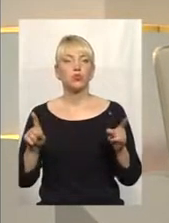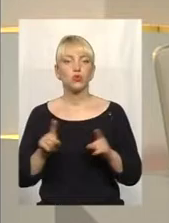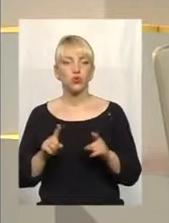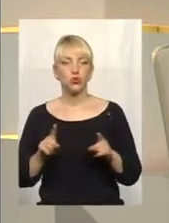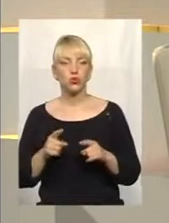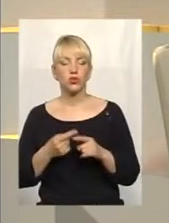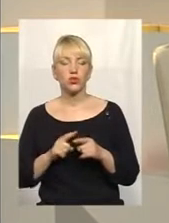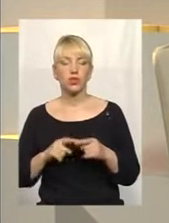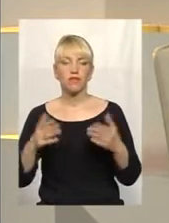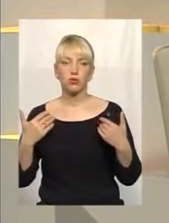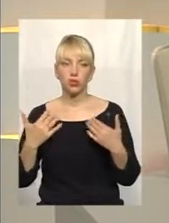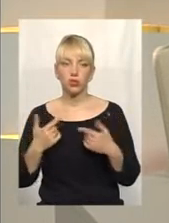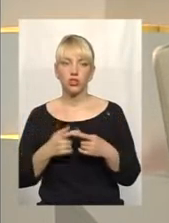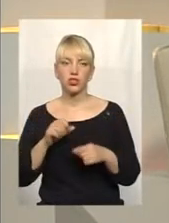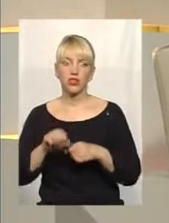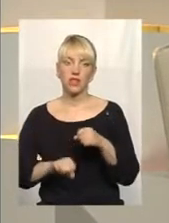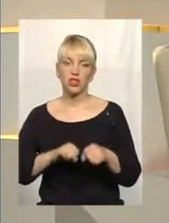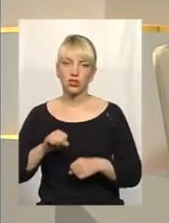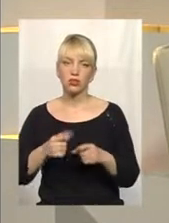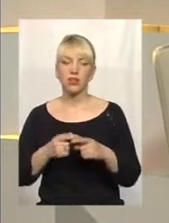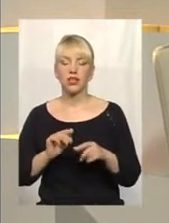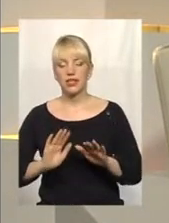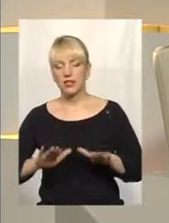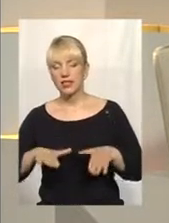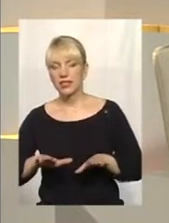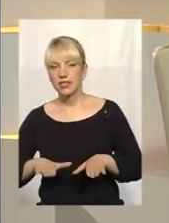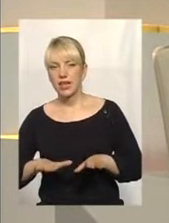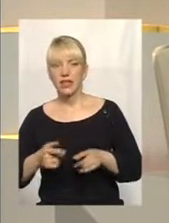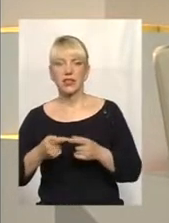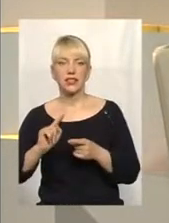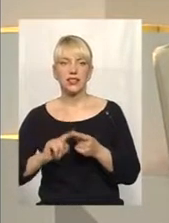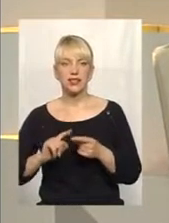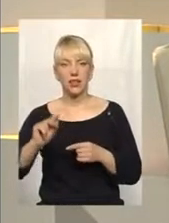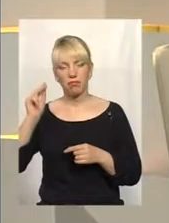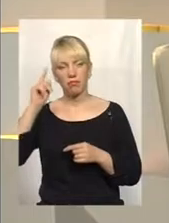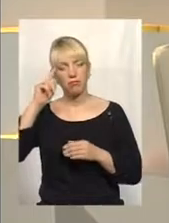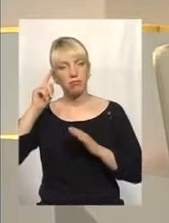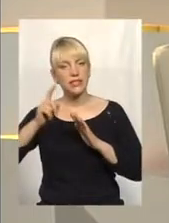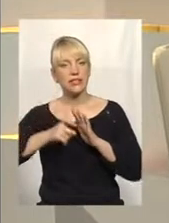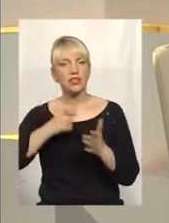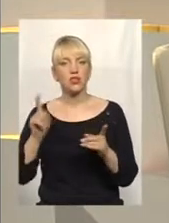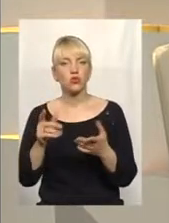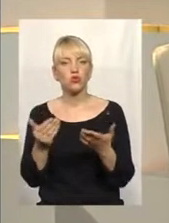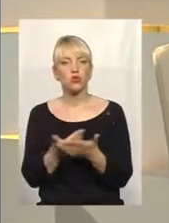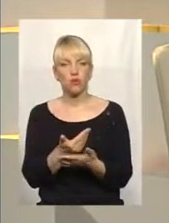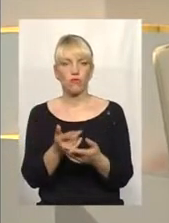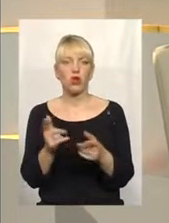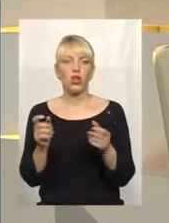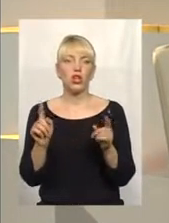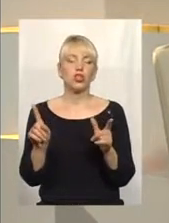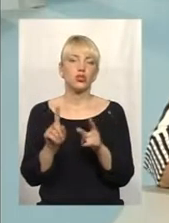це відпочинок, це велосипеди, це скейти, це пізнання чогось нового і не завжди